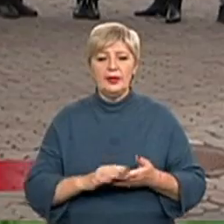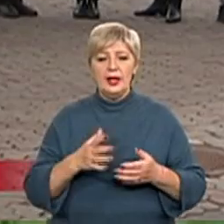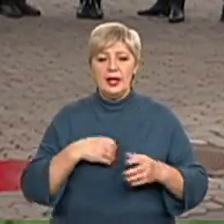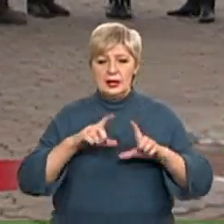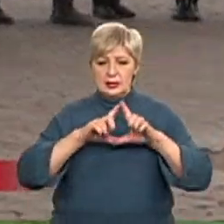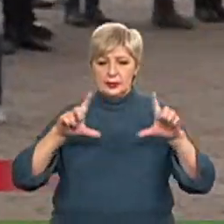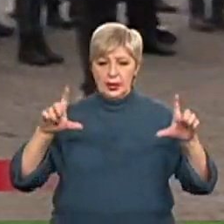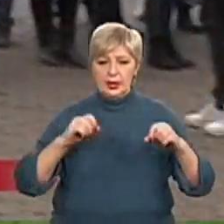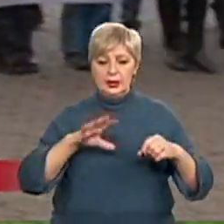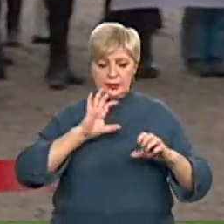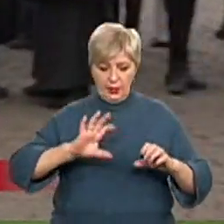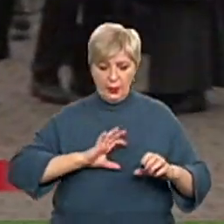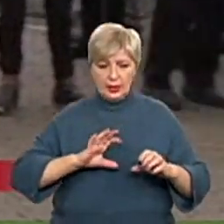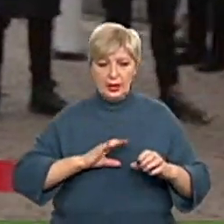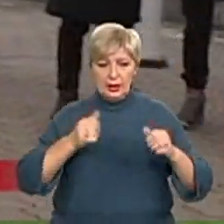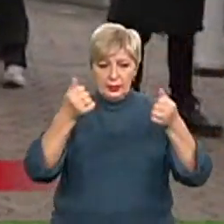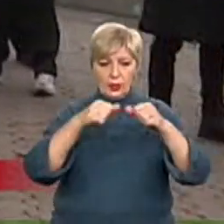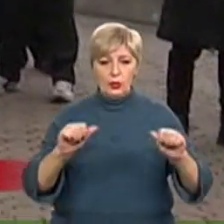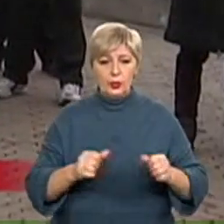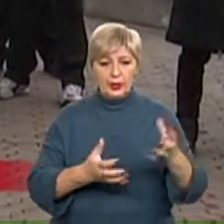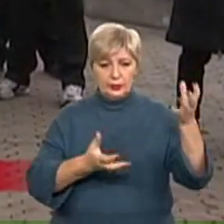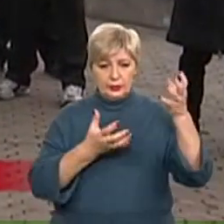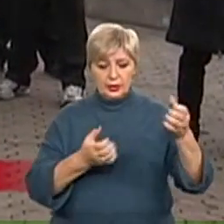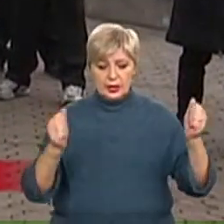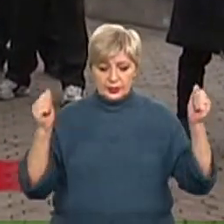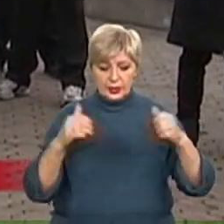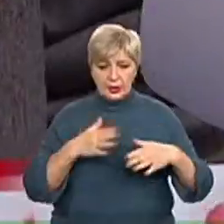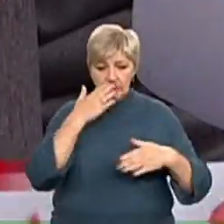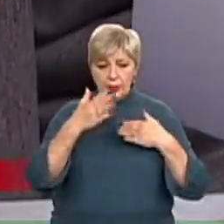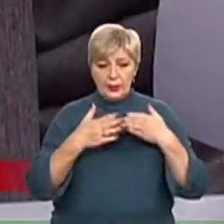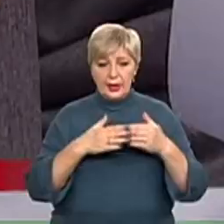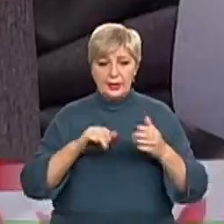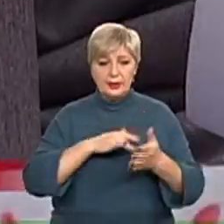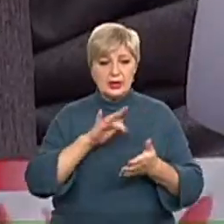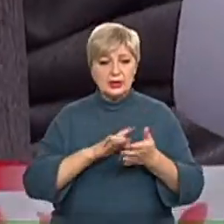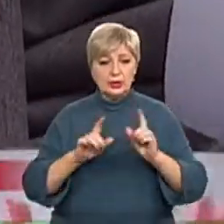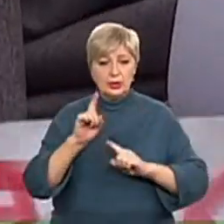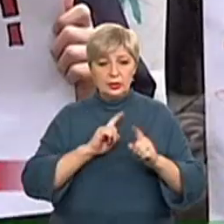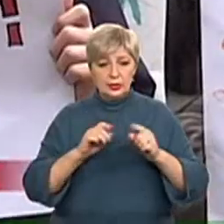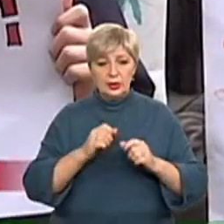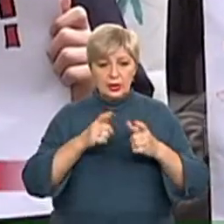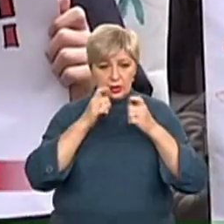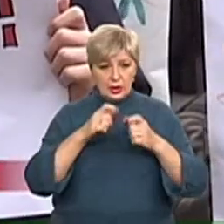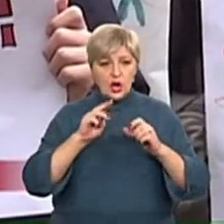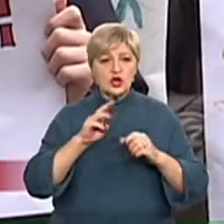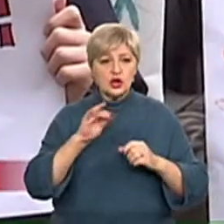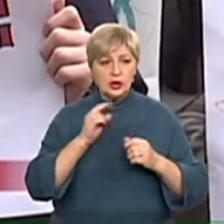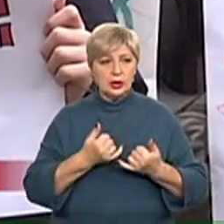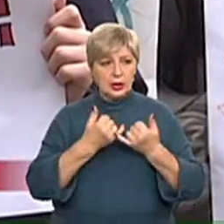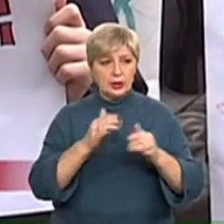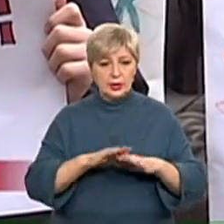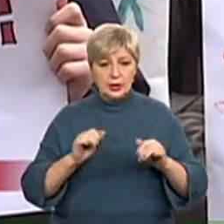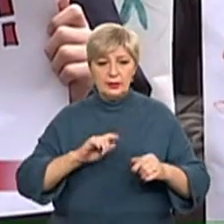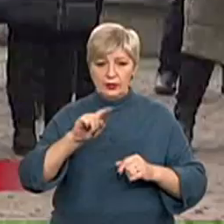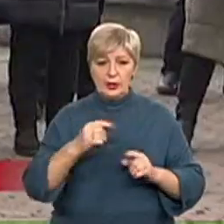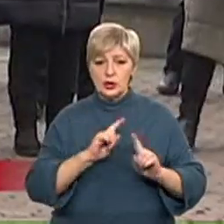З плакатами, медалями та кубками у руках вони збираються перед міською радою. Скандують шинник дітям та вимагають, щоб до них